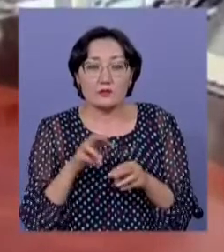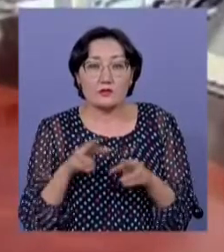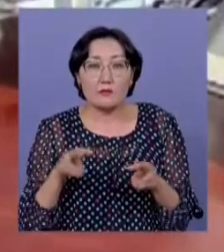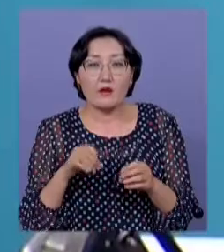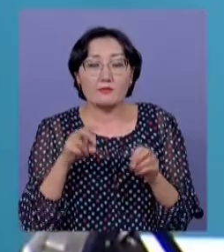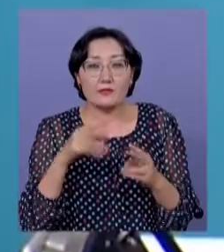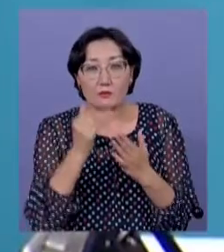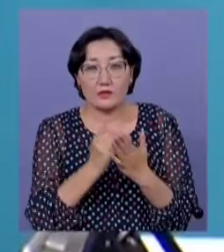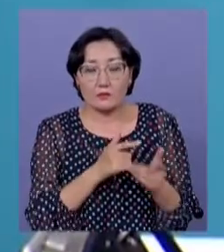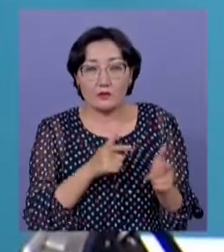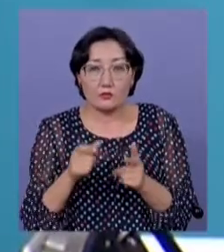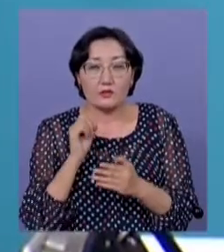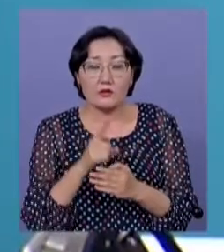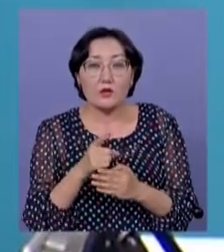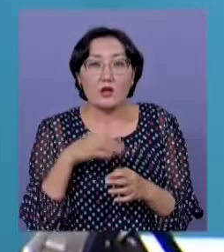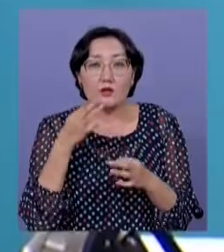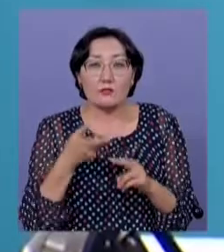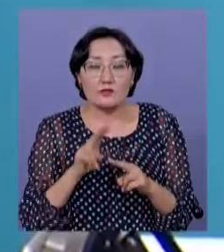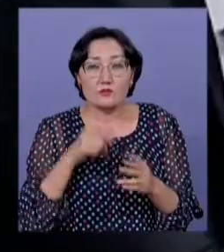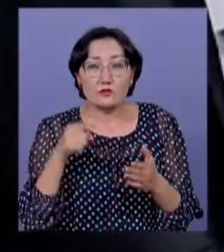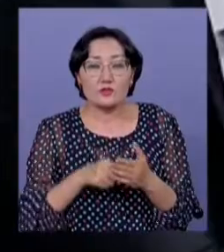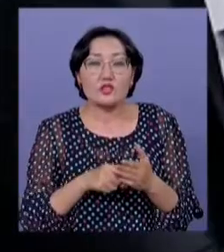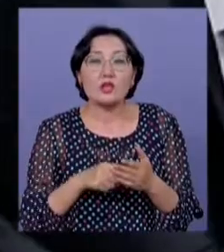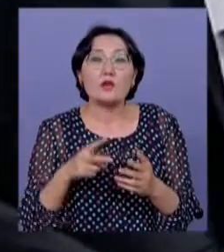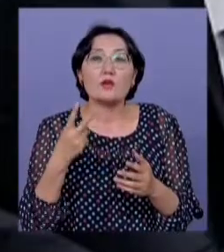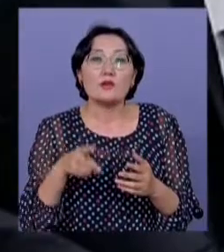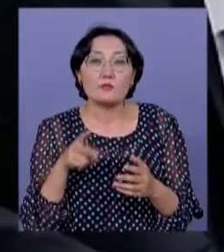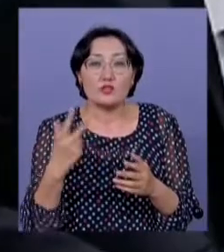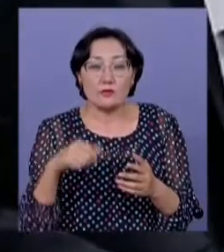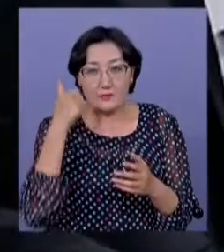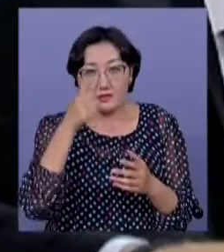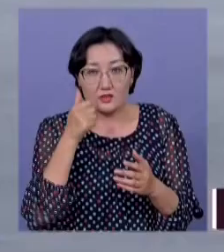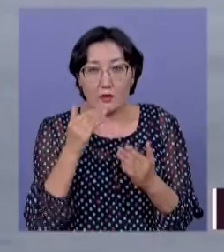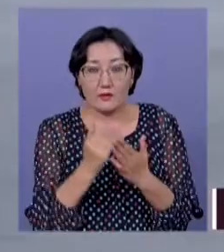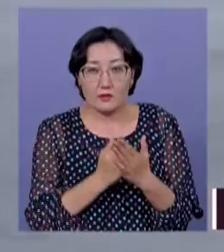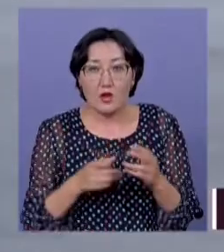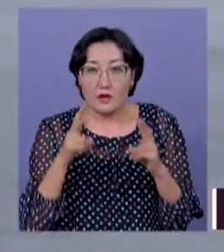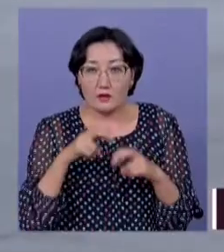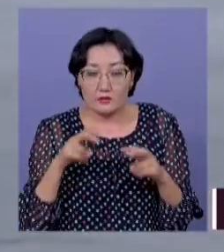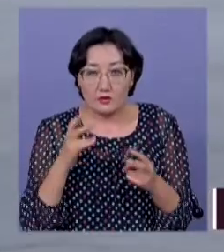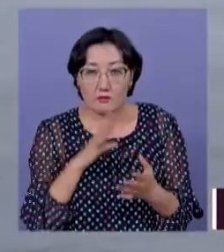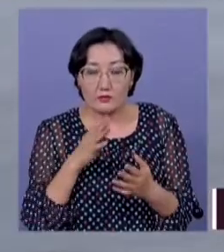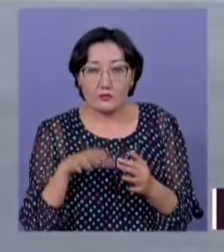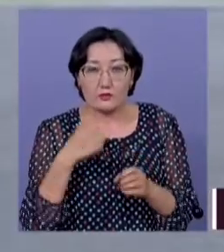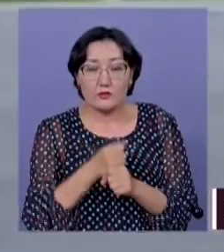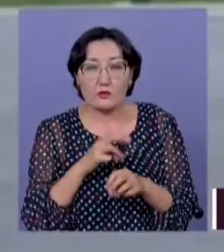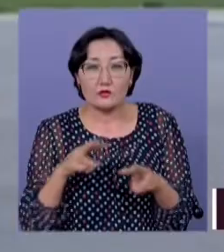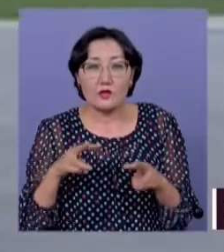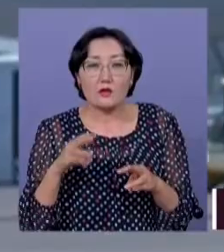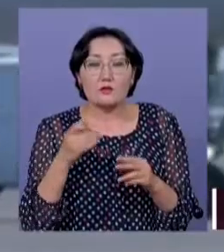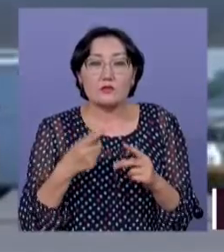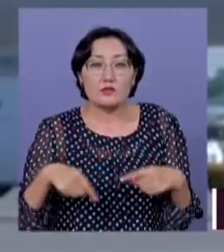арнайы бағдарлама әзірлеуді тапсырды. Айтуынша, бұл мәселе 2025 жылға дейінгі Нұрлы жол бағдарламасында қарастырылған. Үкімет басшысы Самұрық-Қазына